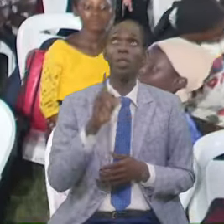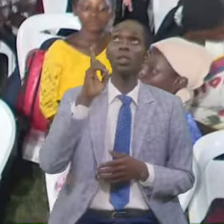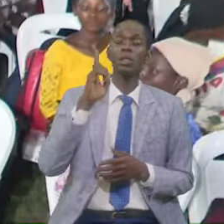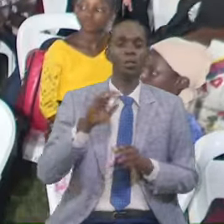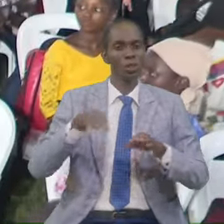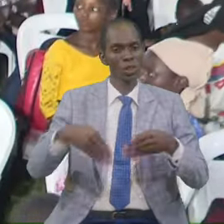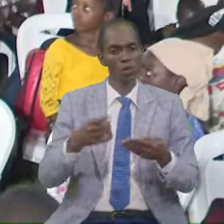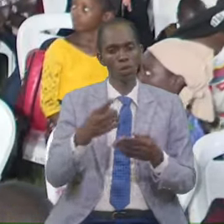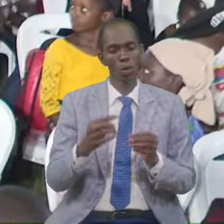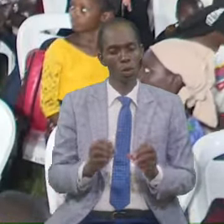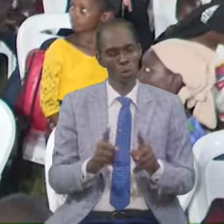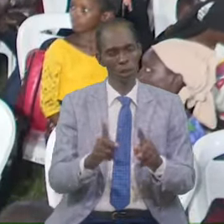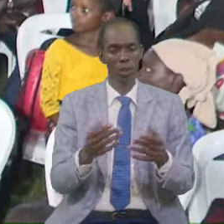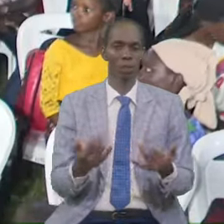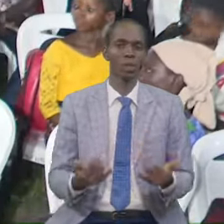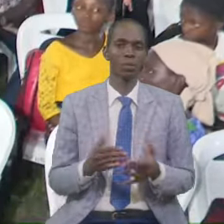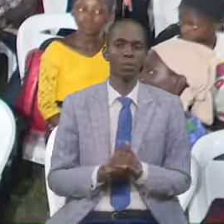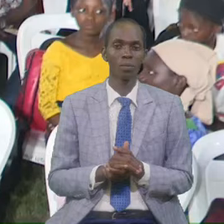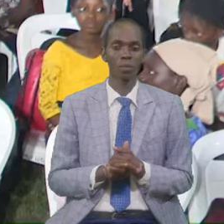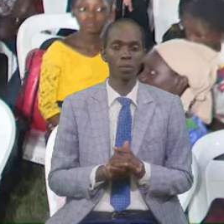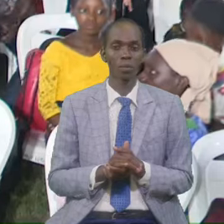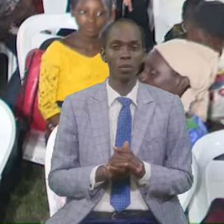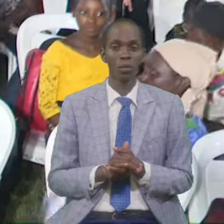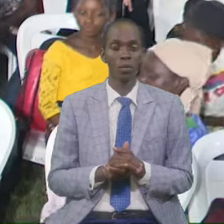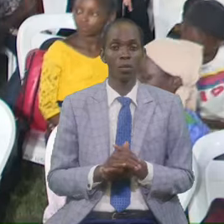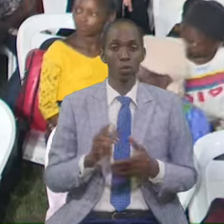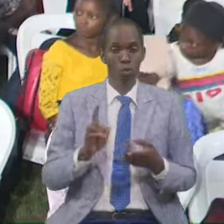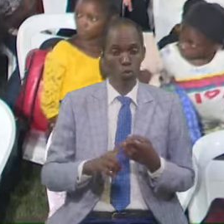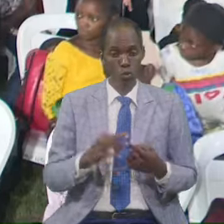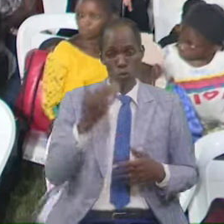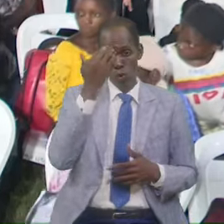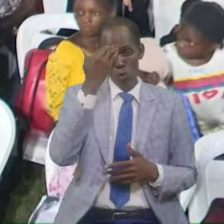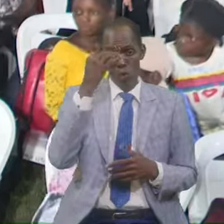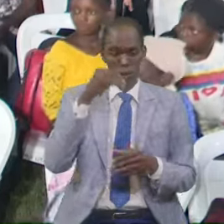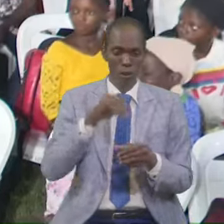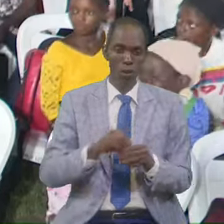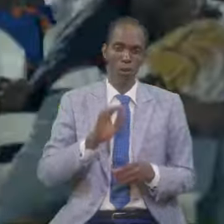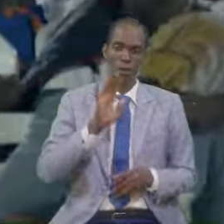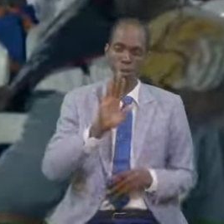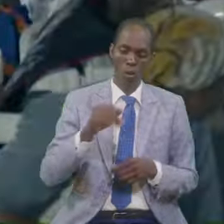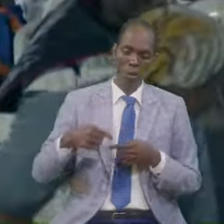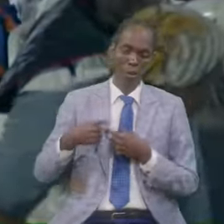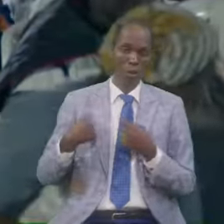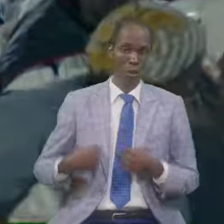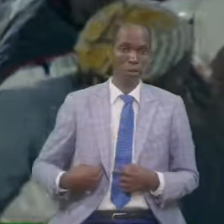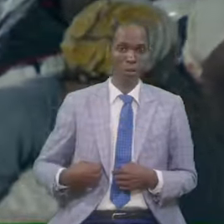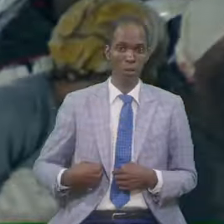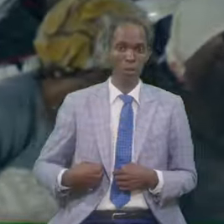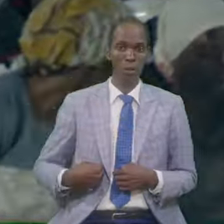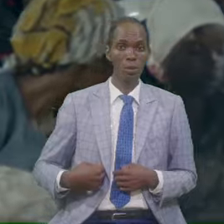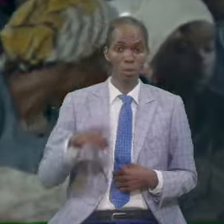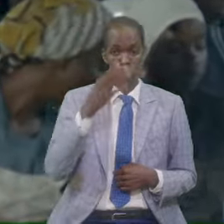రాత్రి మీకు అవకాశం ఇస్తున్నాం. You know in your heart. మీ హృదయంలో తెలుసుకోండి. That you have sinned and come